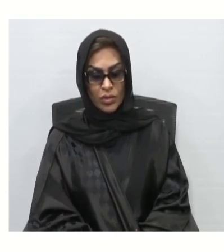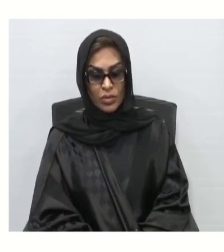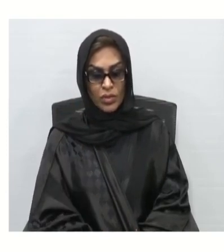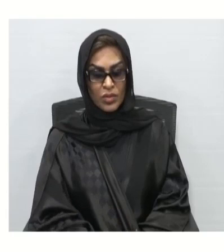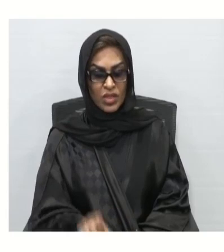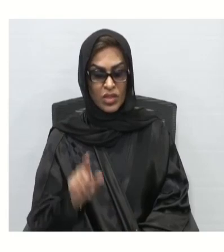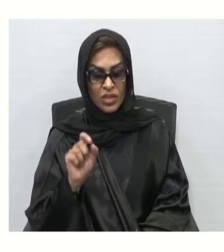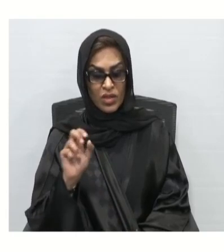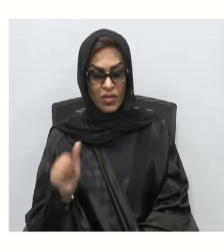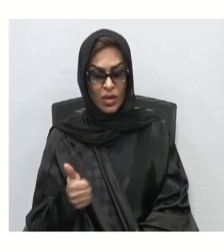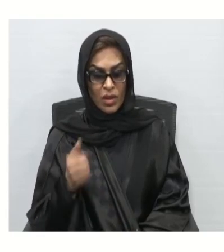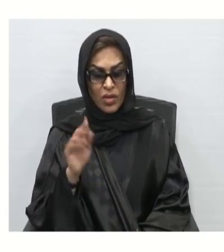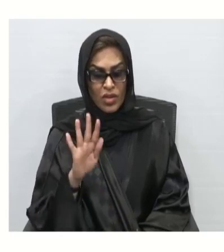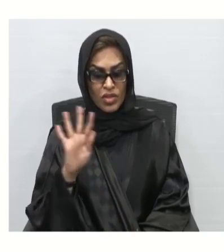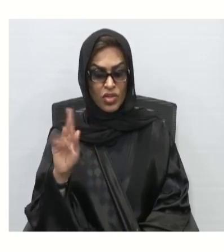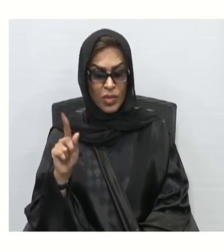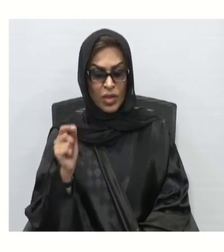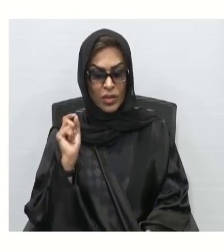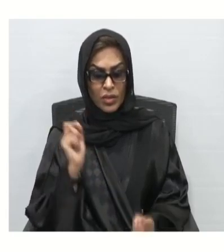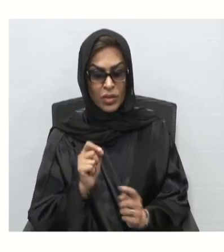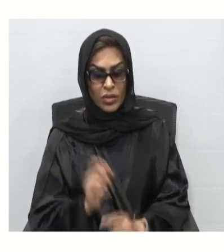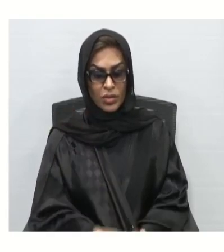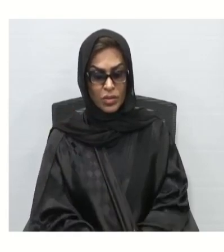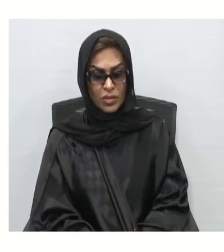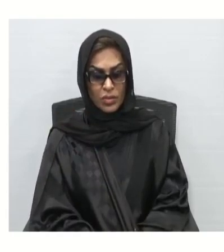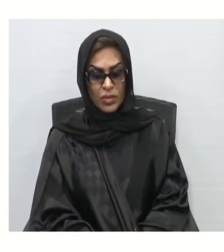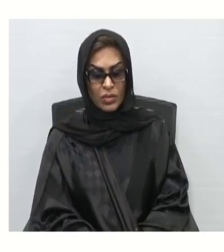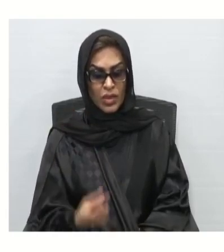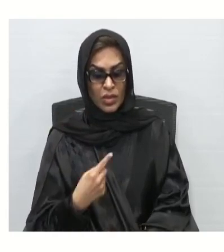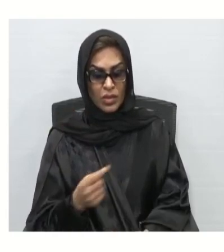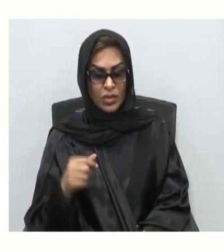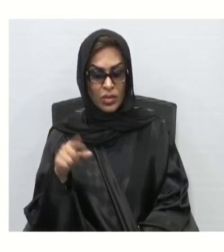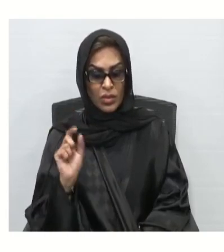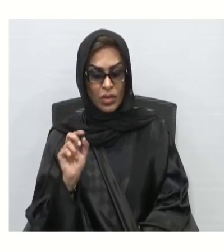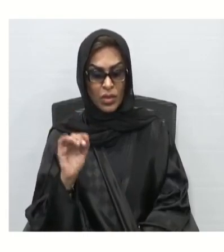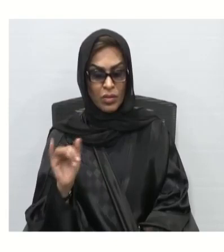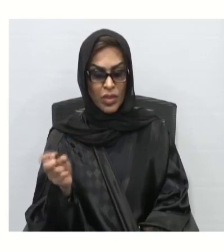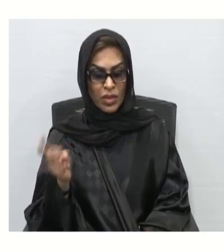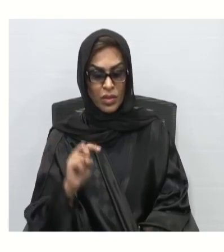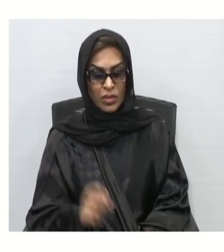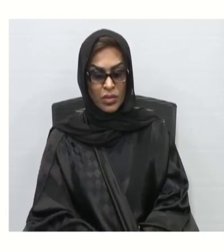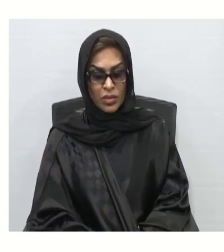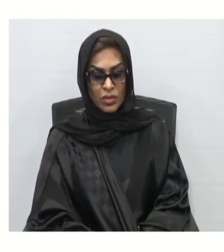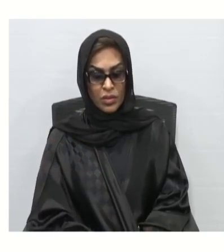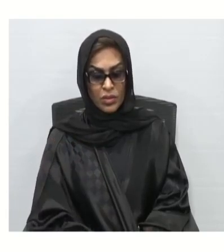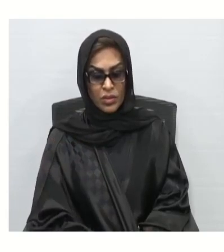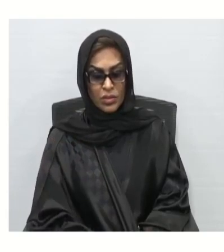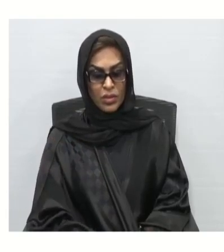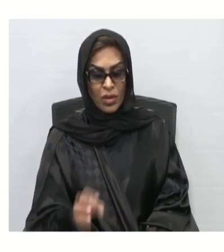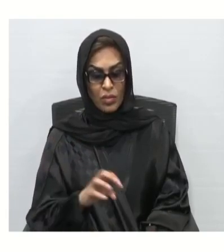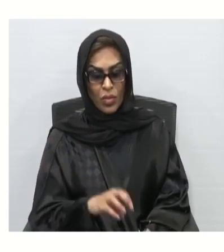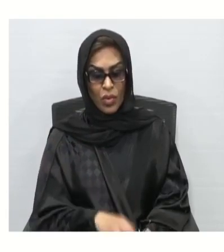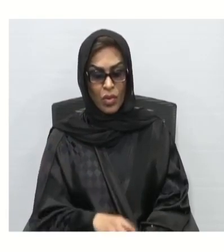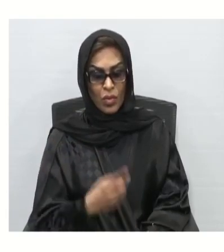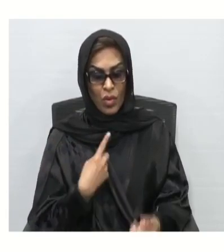وابرام العديد من الصفقات على شبكات الانترنت كيف تتم عمليه التجاره